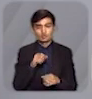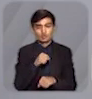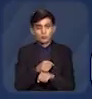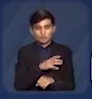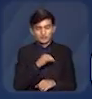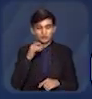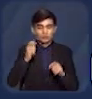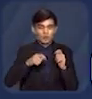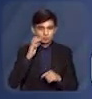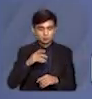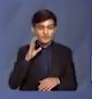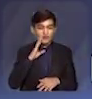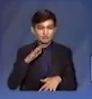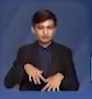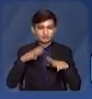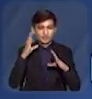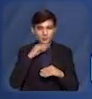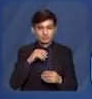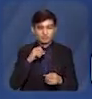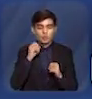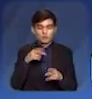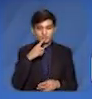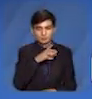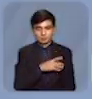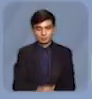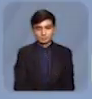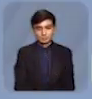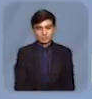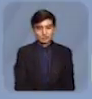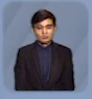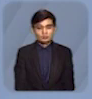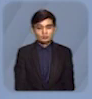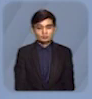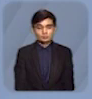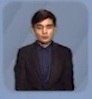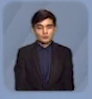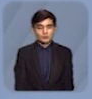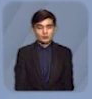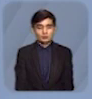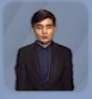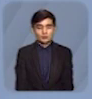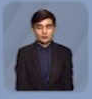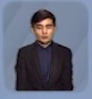болуы су тасқыны қаупін тудыруы мүмкін екен. Ерлан Қуандық, Жұмабек Тастанұлы, Информбюро.